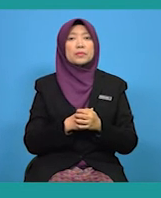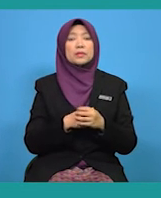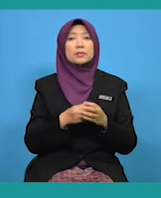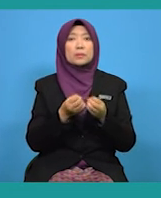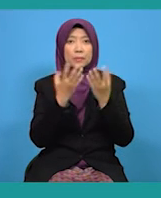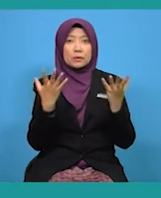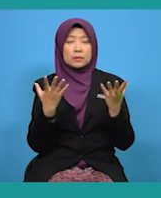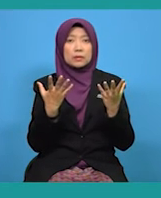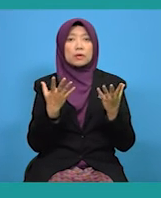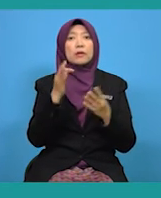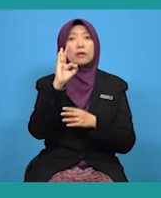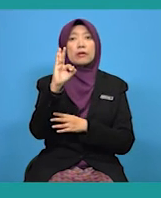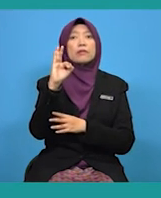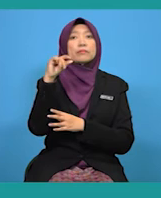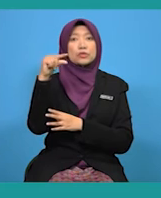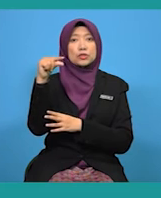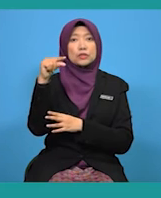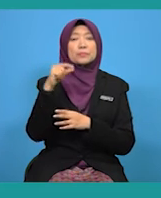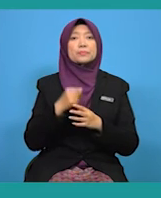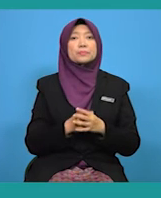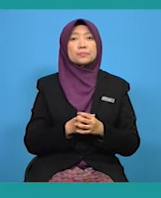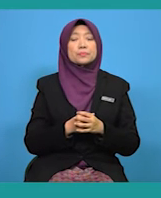yaitu sebanyak FC